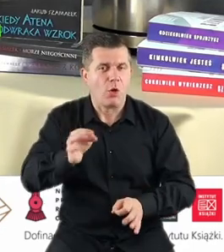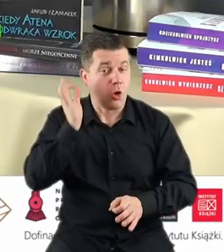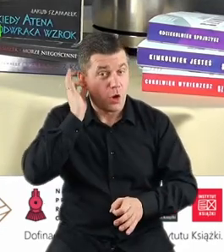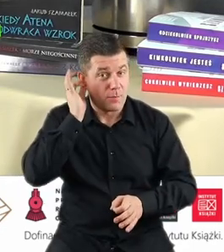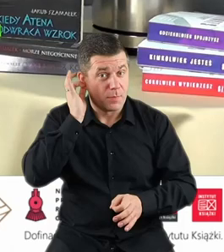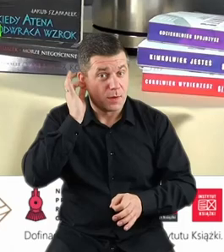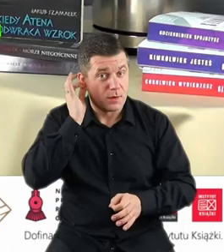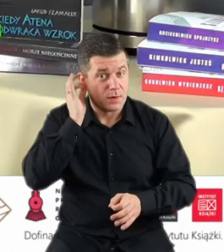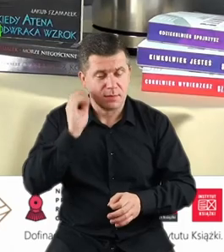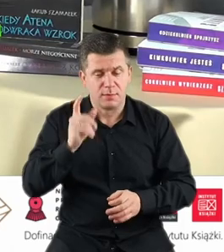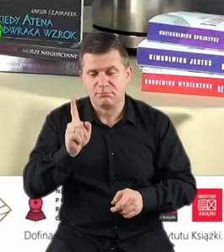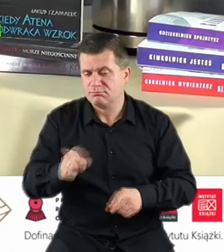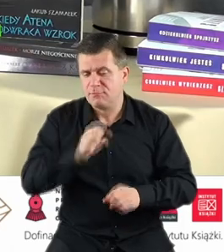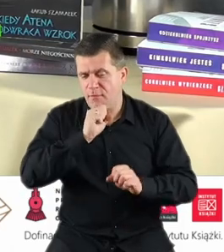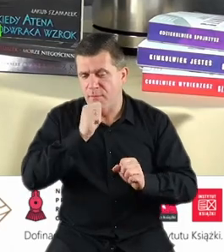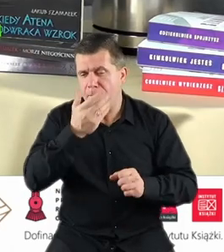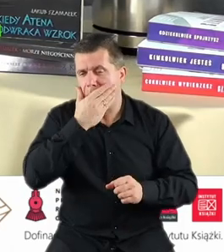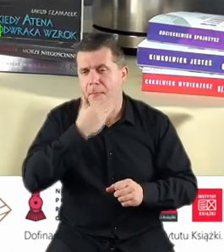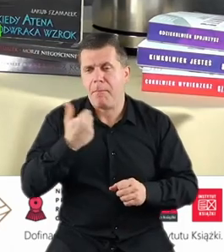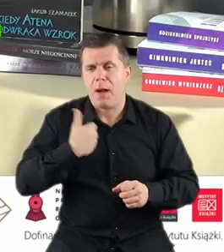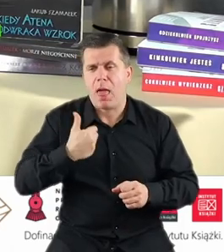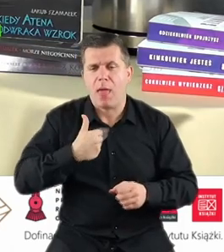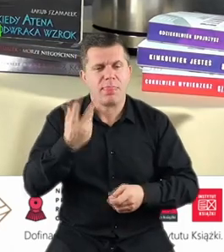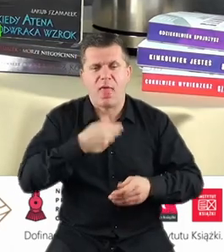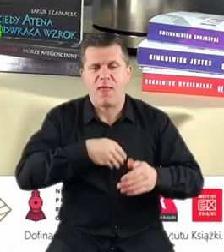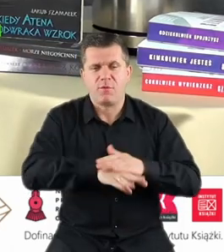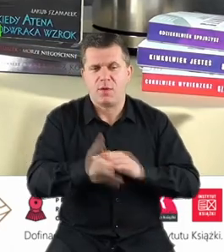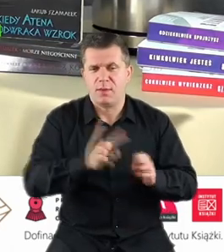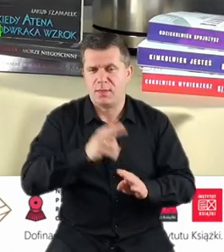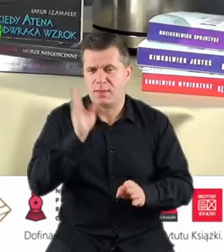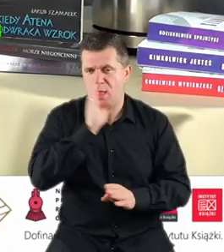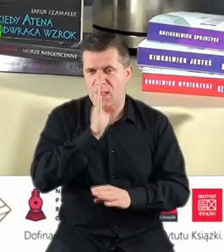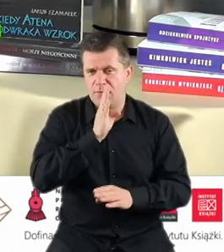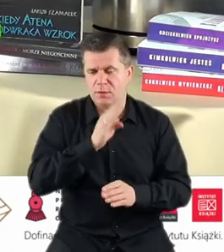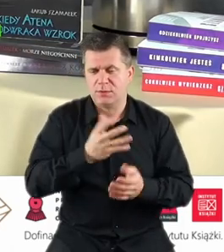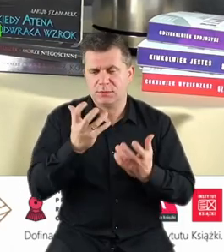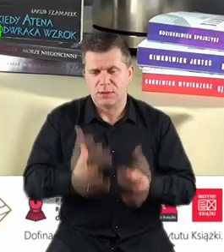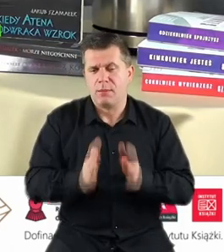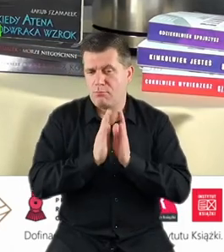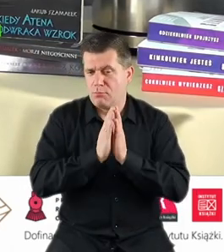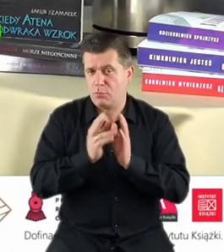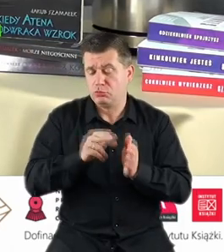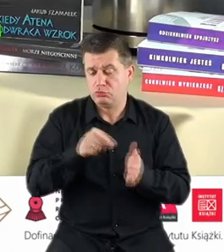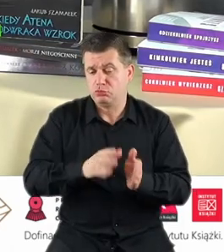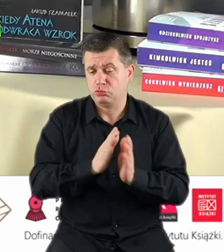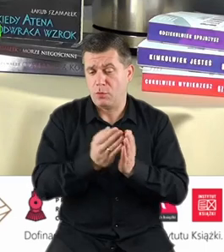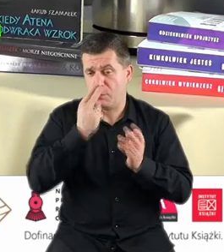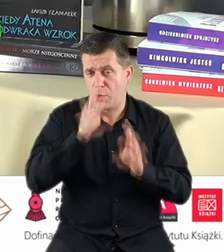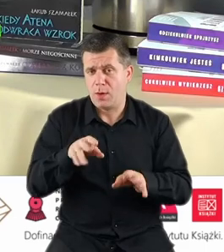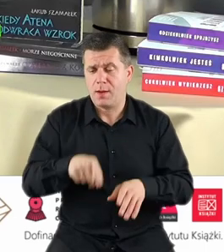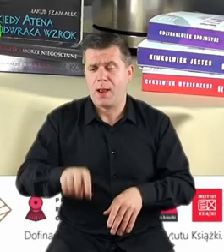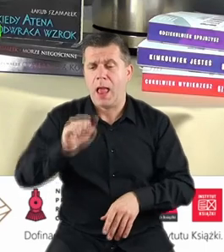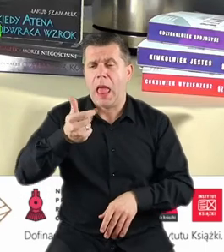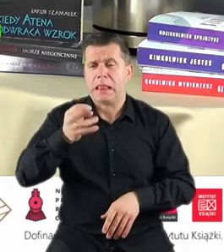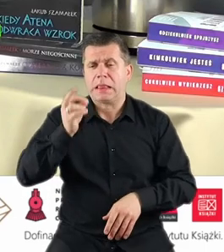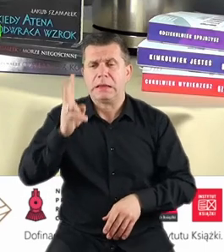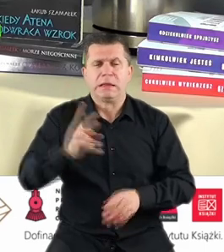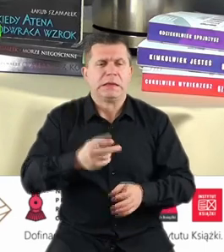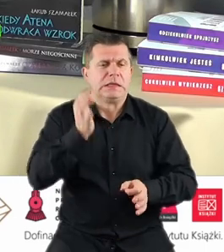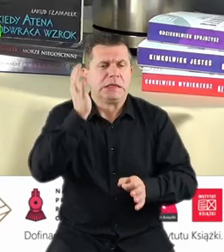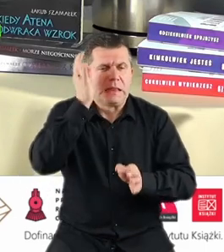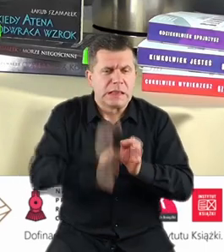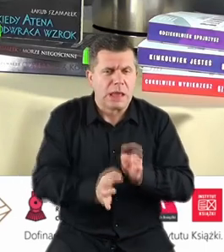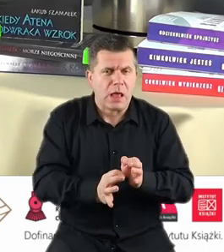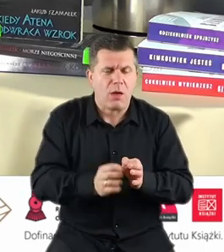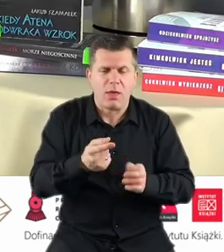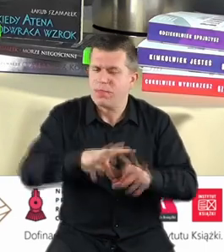jest blada, bo nigdy nie wychodzi na zewnątrz. To niestety, i to też chciałem jakby pokazać w tych książkach, bo ten antyk sobie stawiamy jako taki ideał niedościgniony,